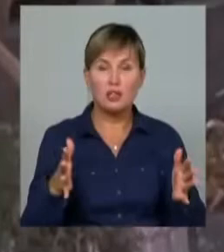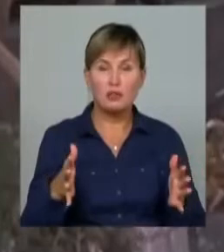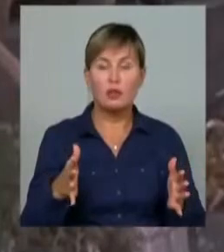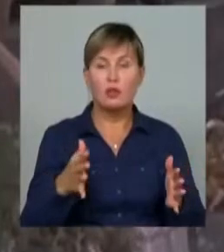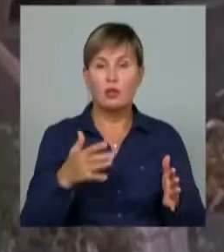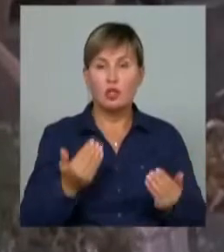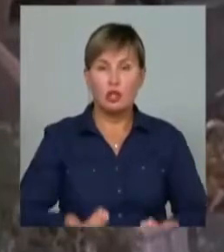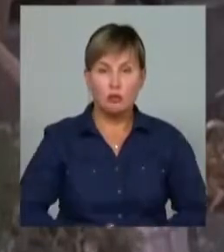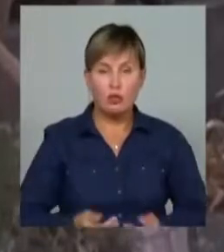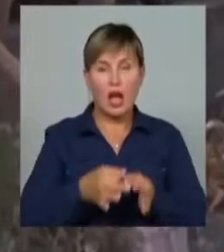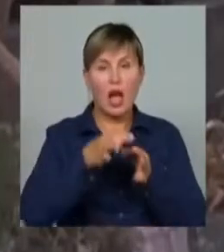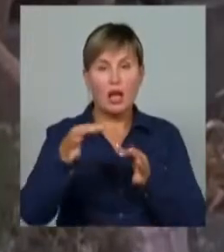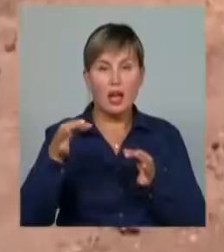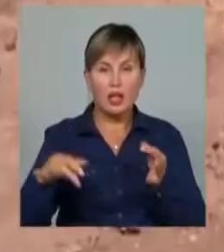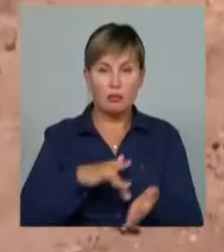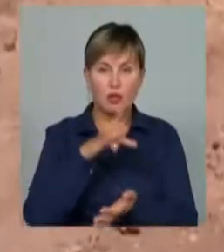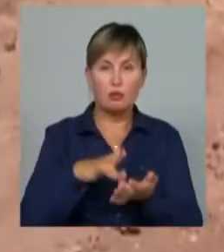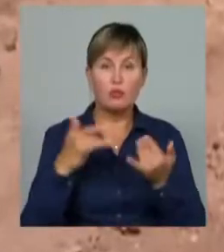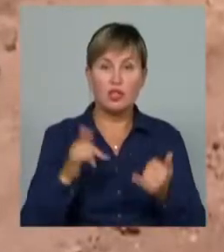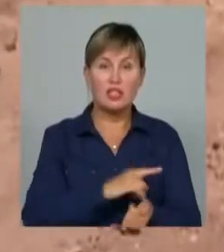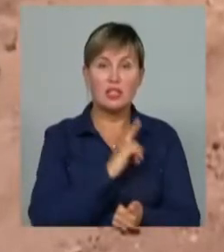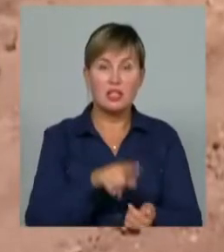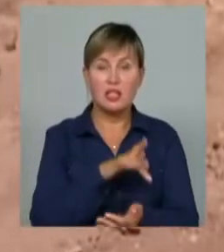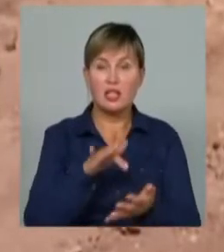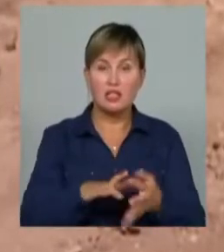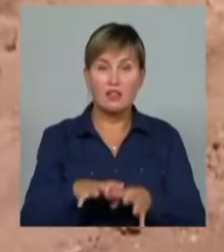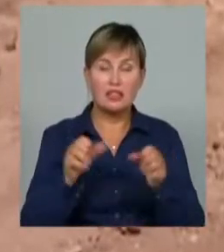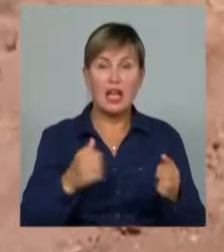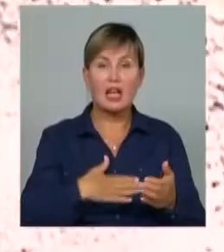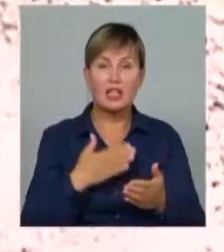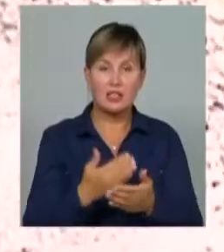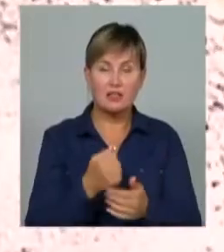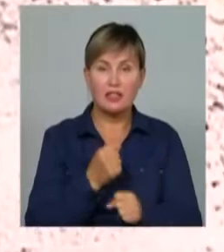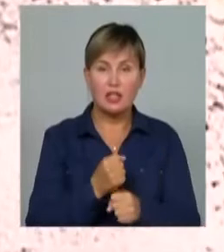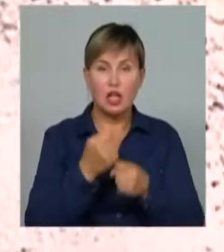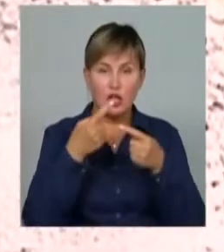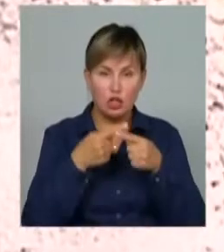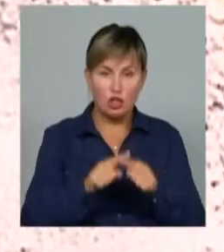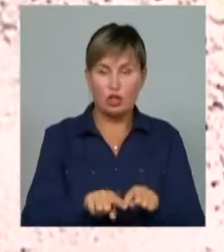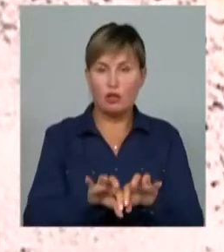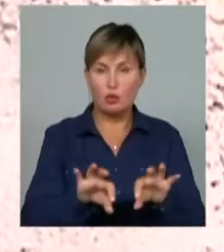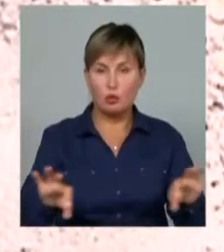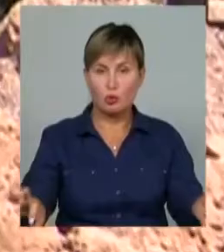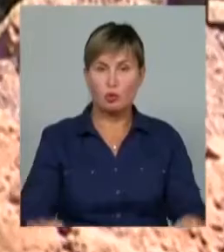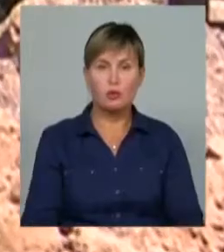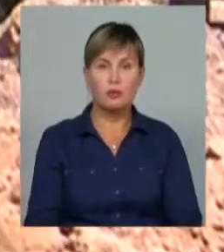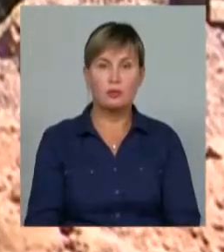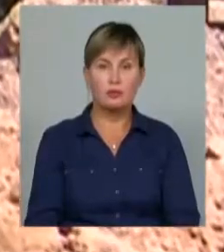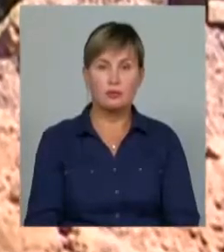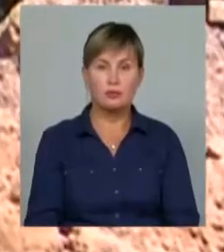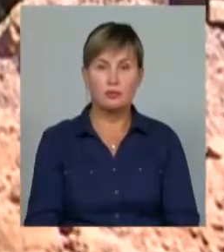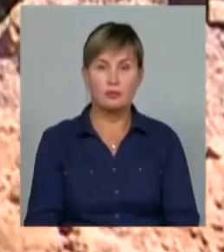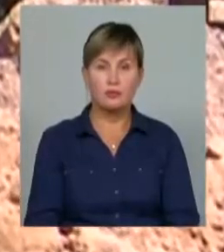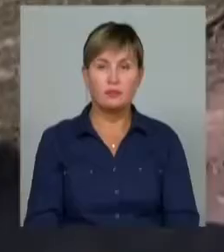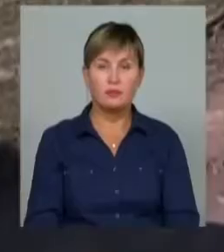проживают на окраине мегаполиса. Сейчас там силами городских властей активно прокладывают инженерную инфраструктуру. Айнафина Рихпаева,